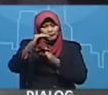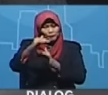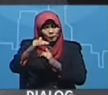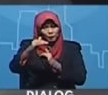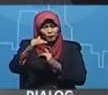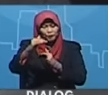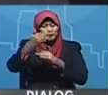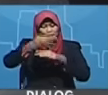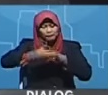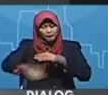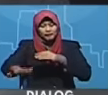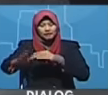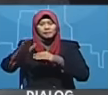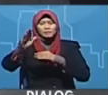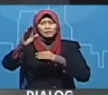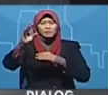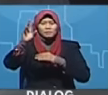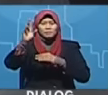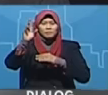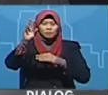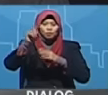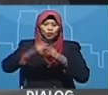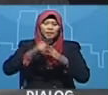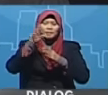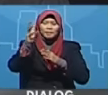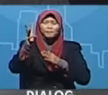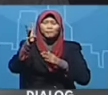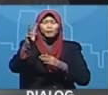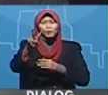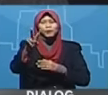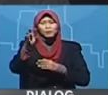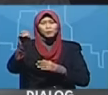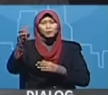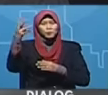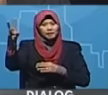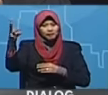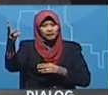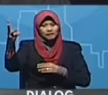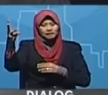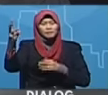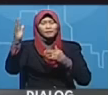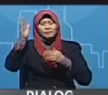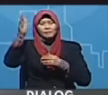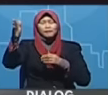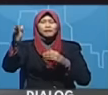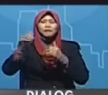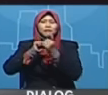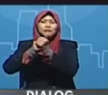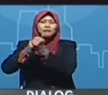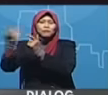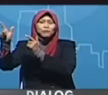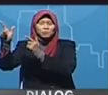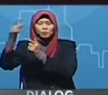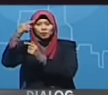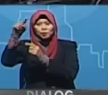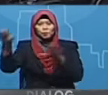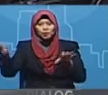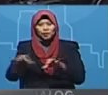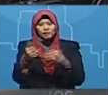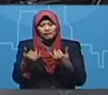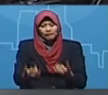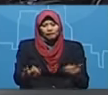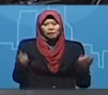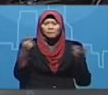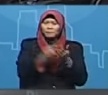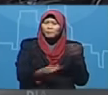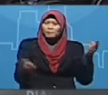selepas Jun 2016. So hanya mereka yang ada sub license umrah kita benarkan buat package. So apa yang berlaku sekarang?